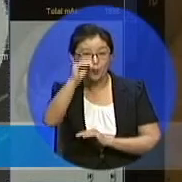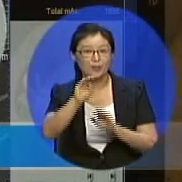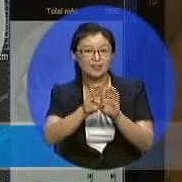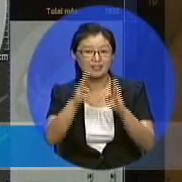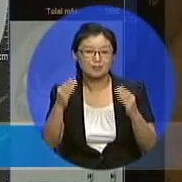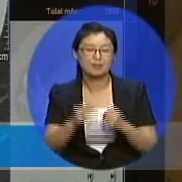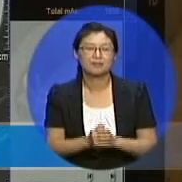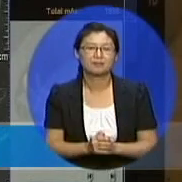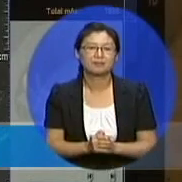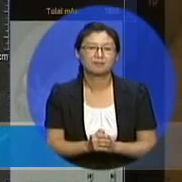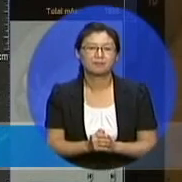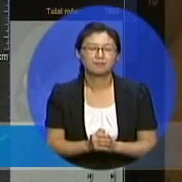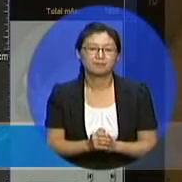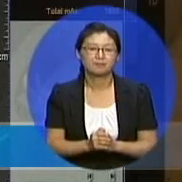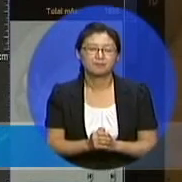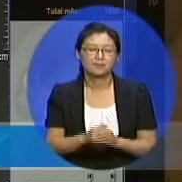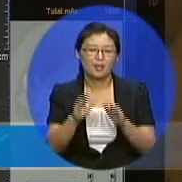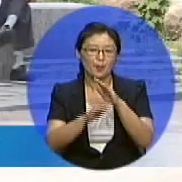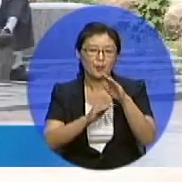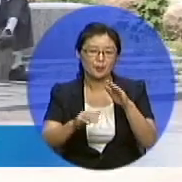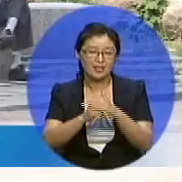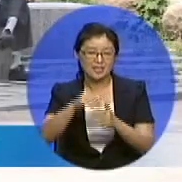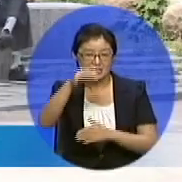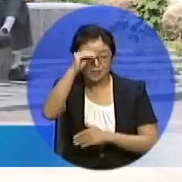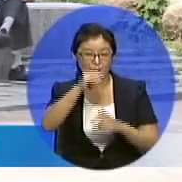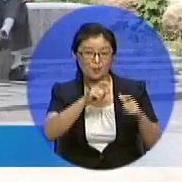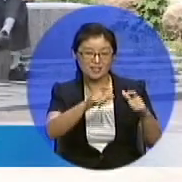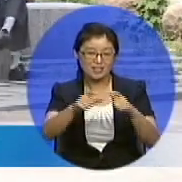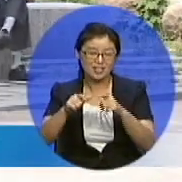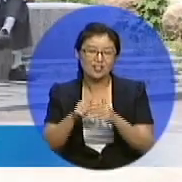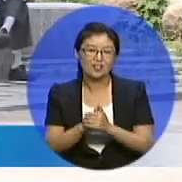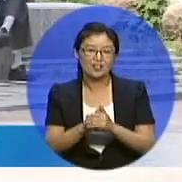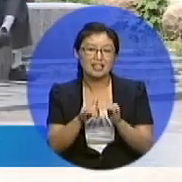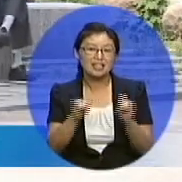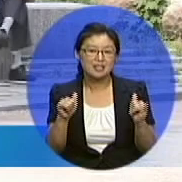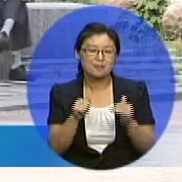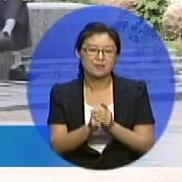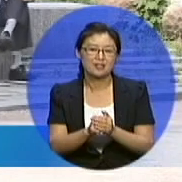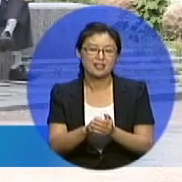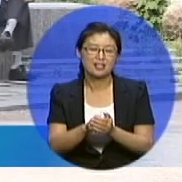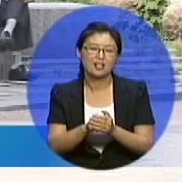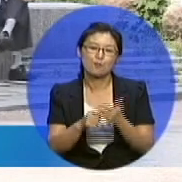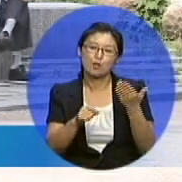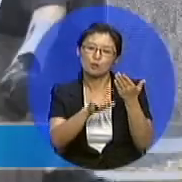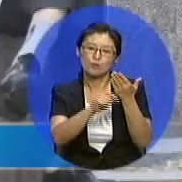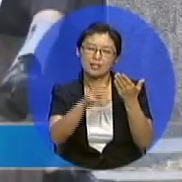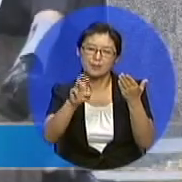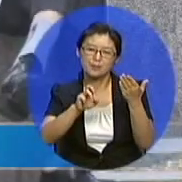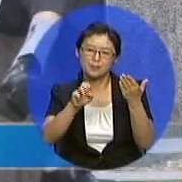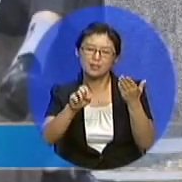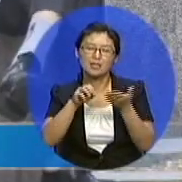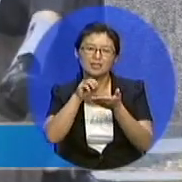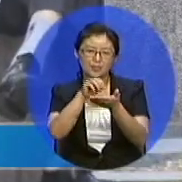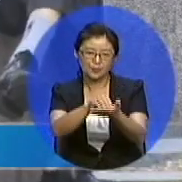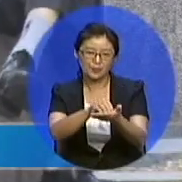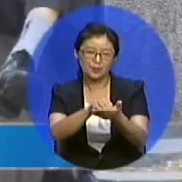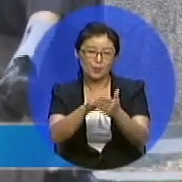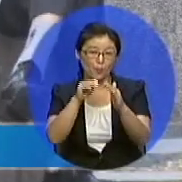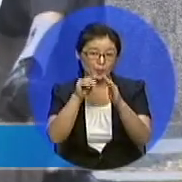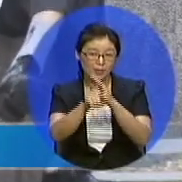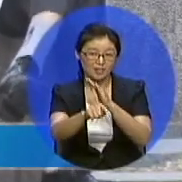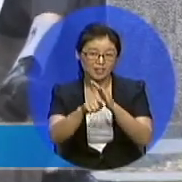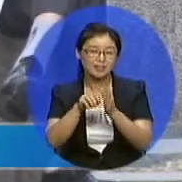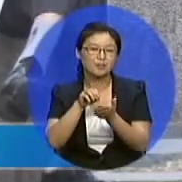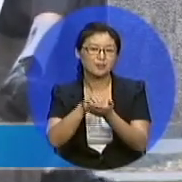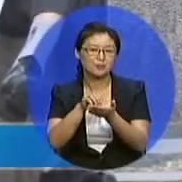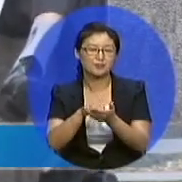것이라고 설명했습니다. 공단은 시범지역에 거주하는 신청 대상자들이 9월 30일까지 시범지역 공단에 방문해